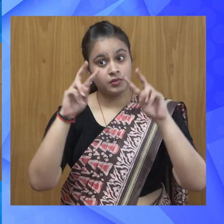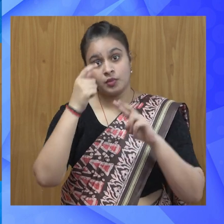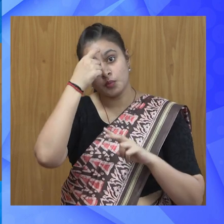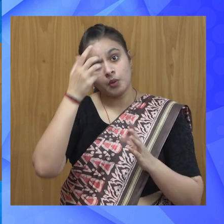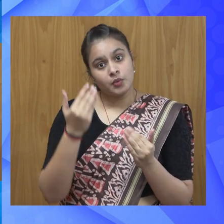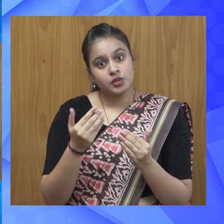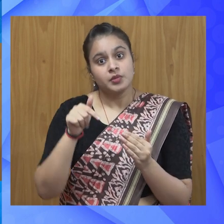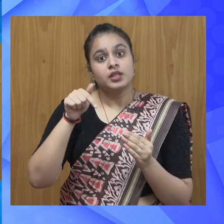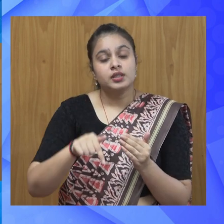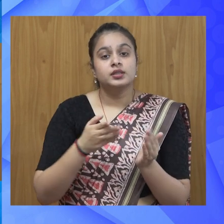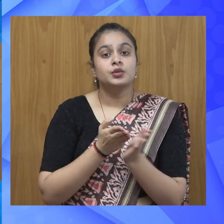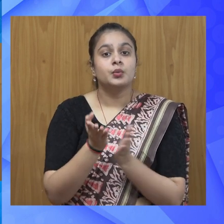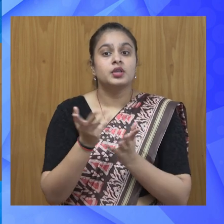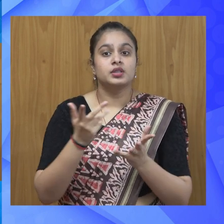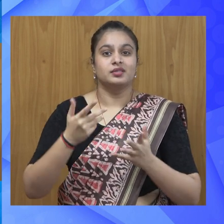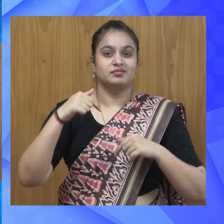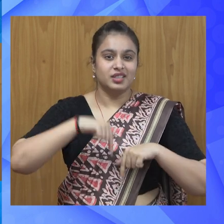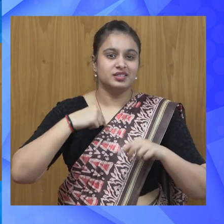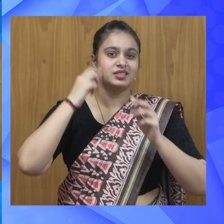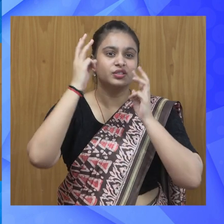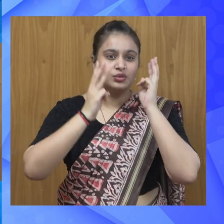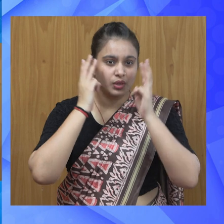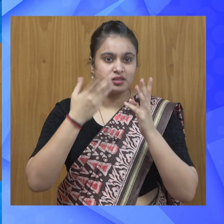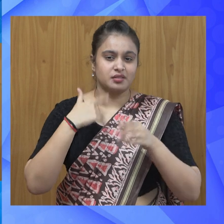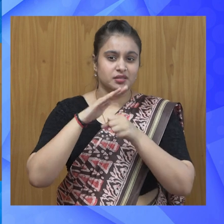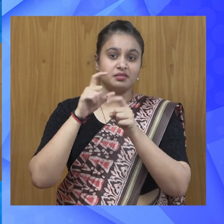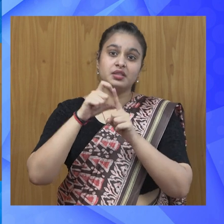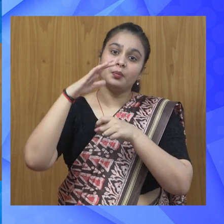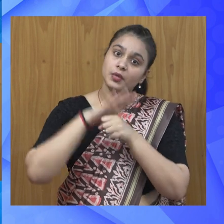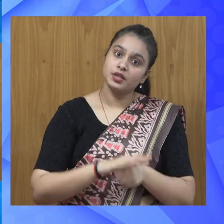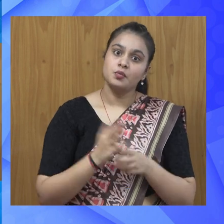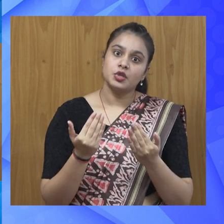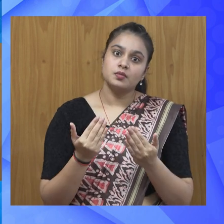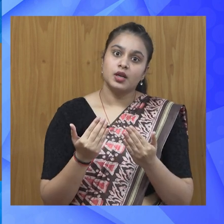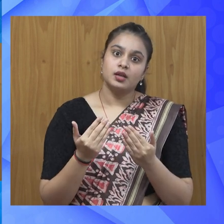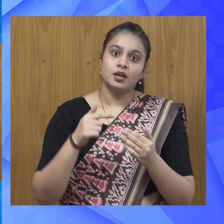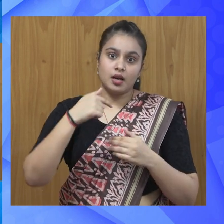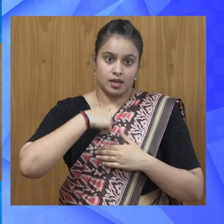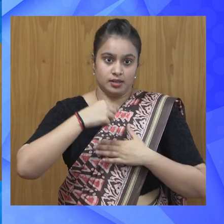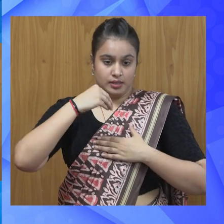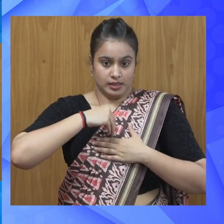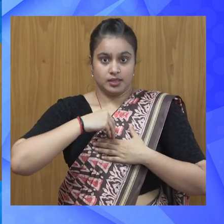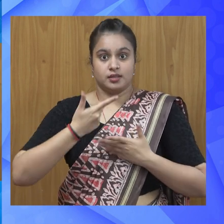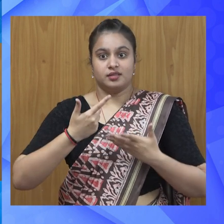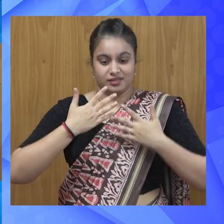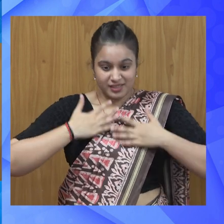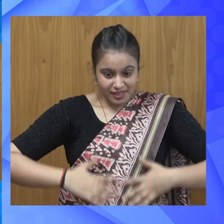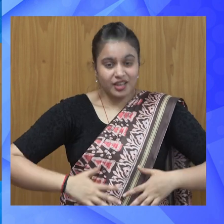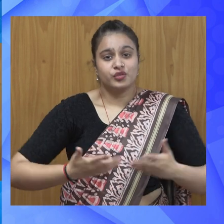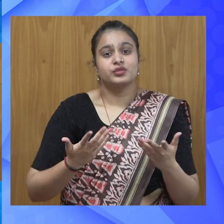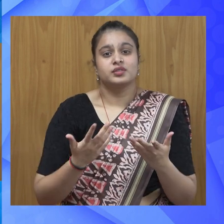है, इसको लेकर हमें बहुत एंजाइटी और इवन डिप्रेशन तक हो जाता है, और अपने अपने आप को लेकर,